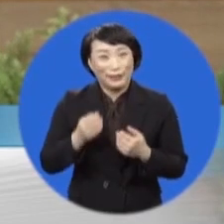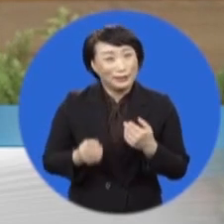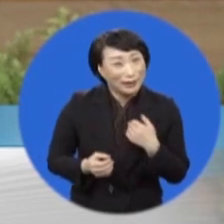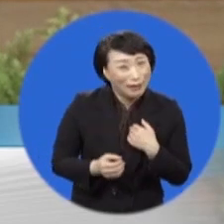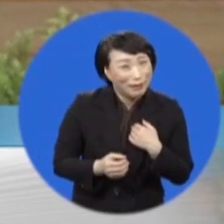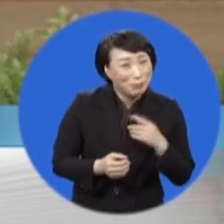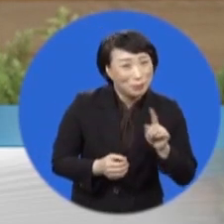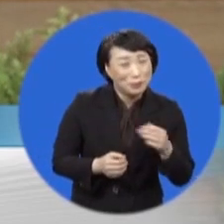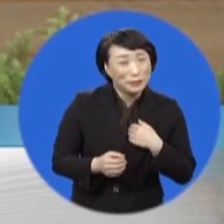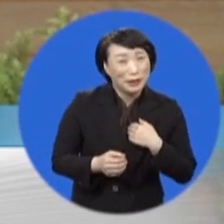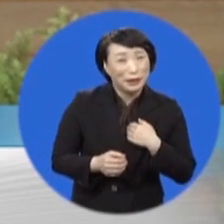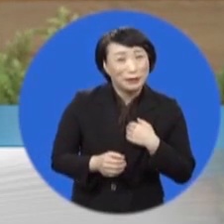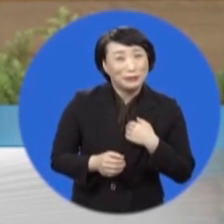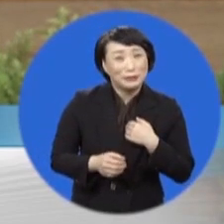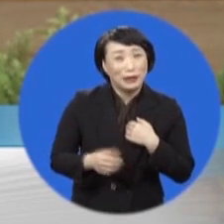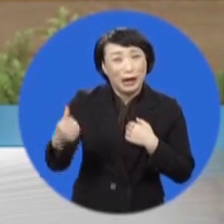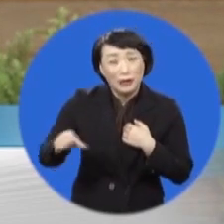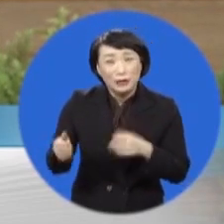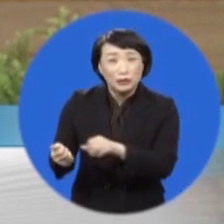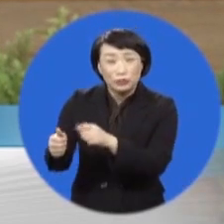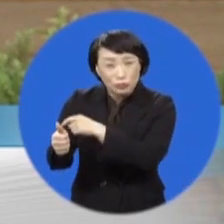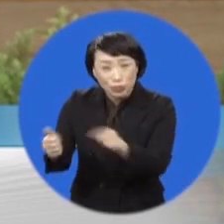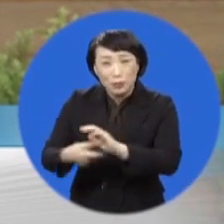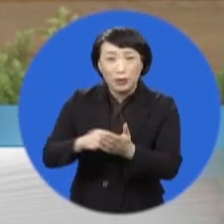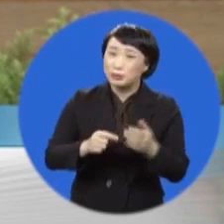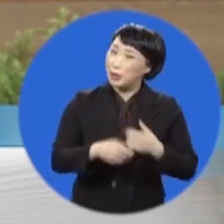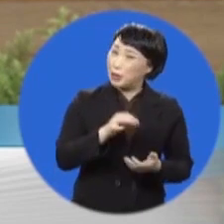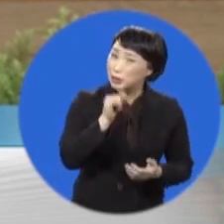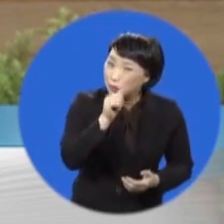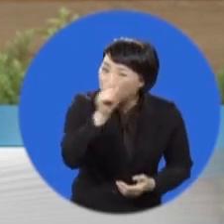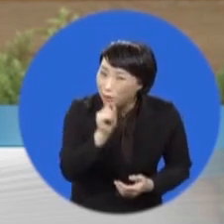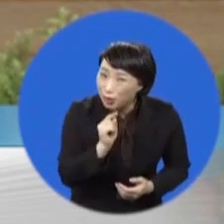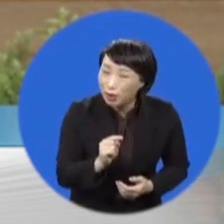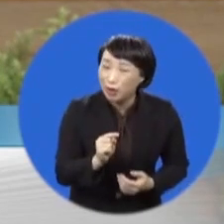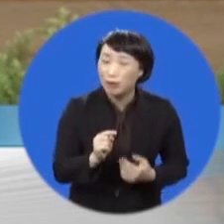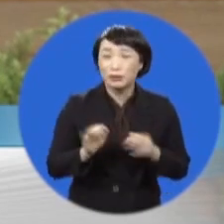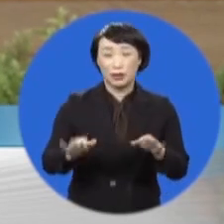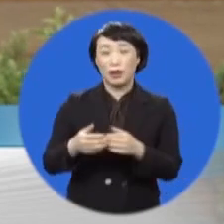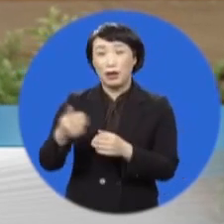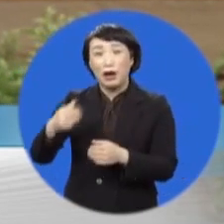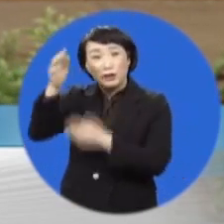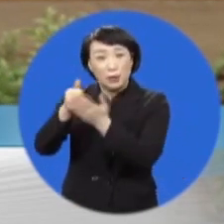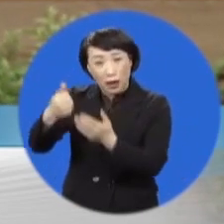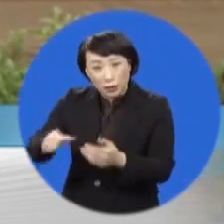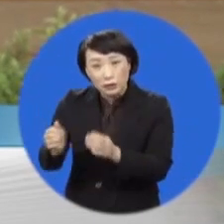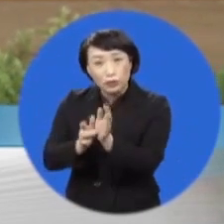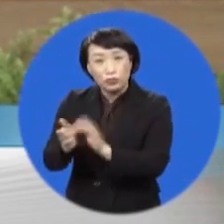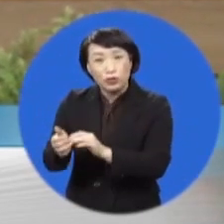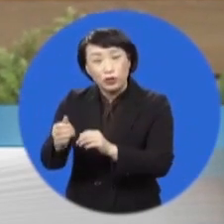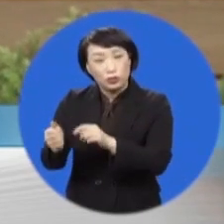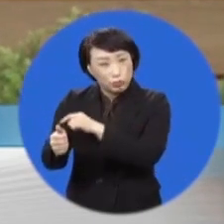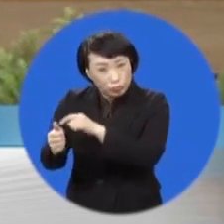그러 통 곳이 그만한 가치가 있는 거 자기 아들을 귀 교수 나는 살게 라 칭합니다